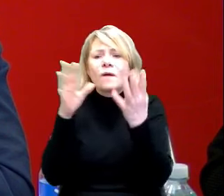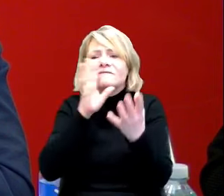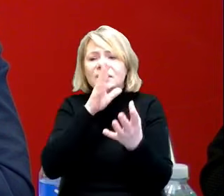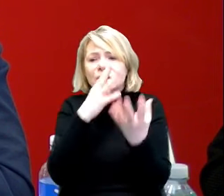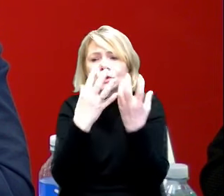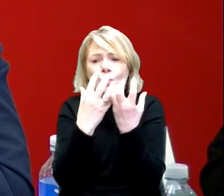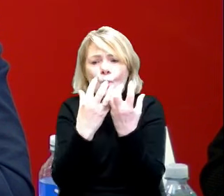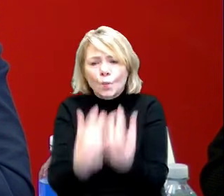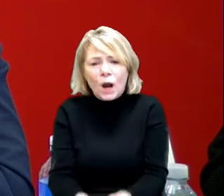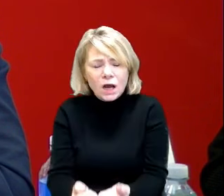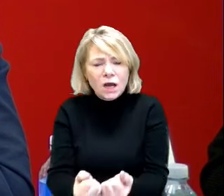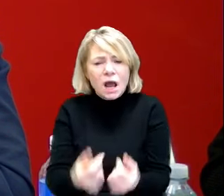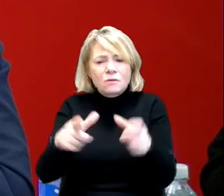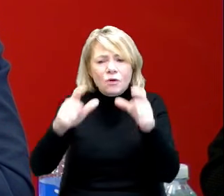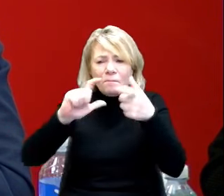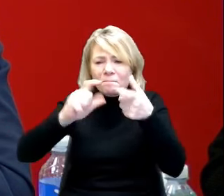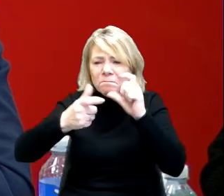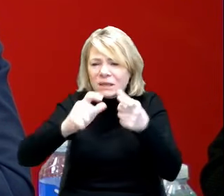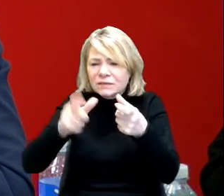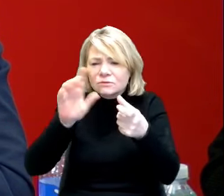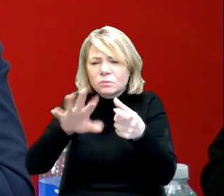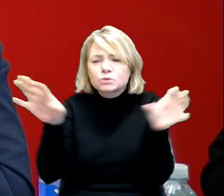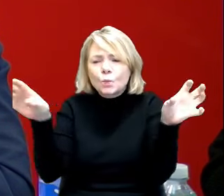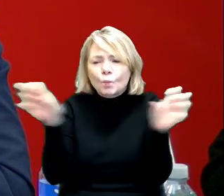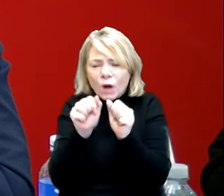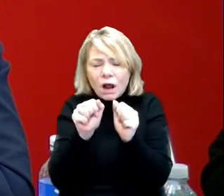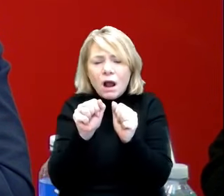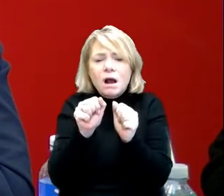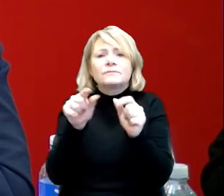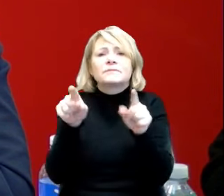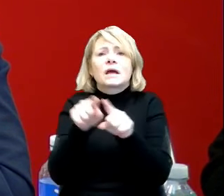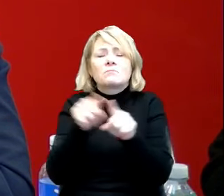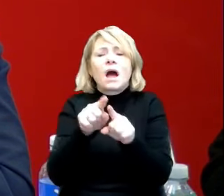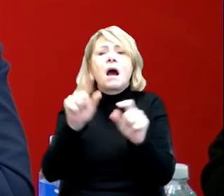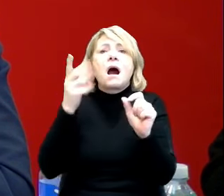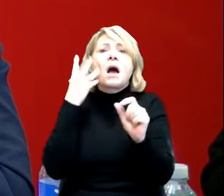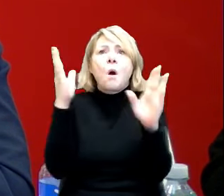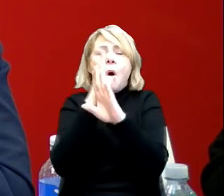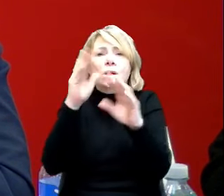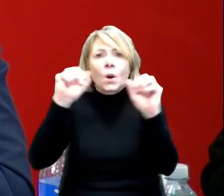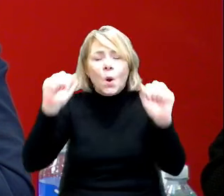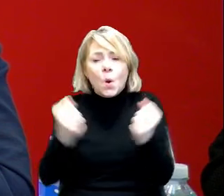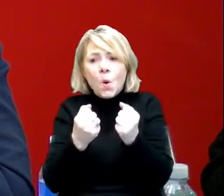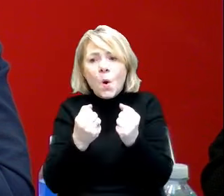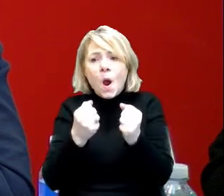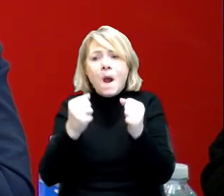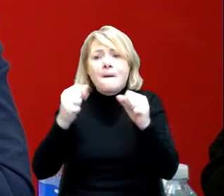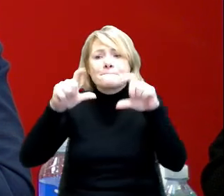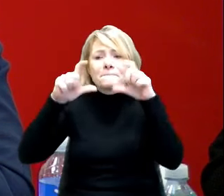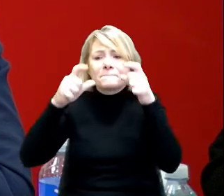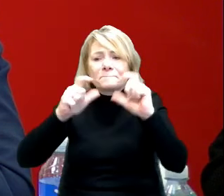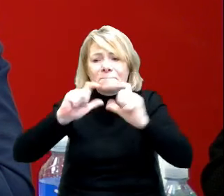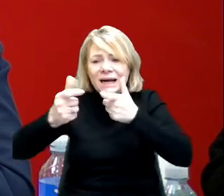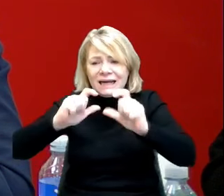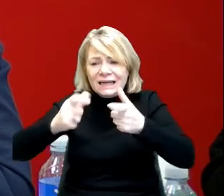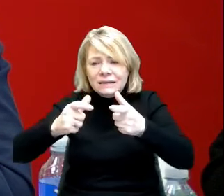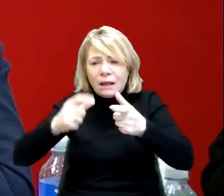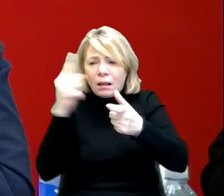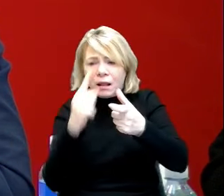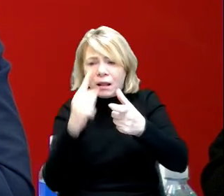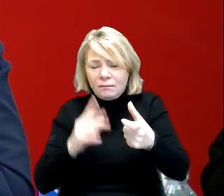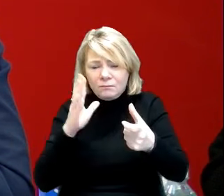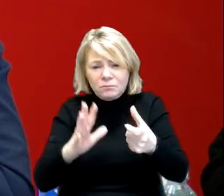plytų yra pakankamai didelis ir atšalus sproginės tos plytos ir toliau kris į apačią tai jokių